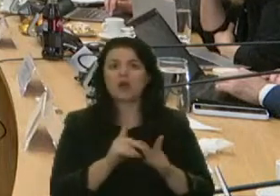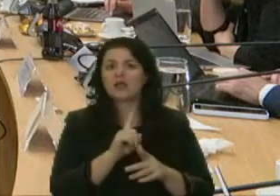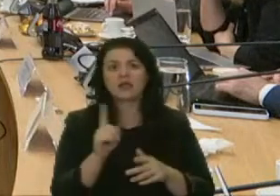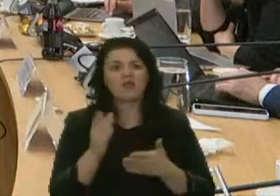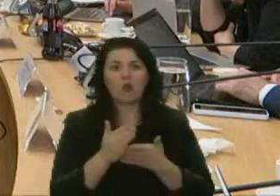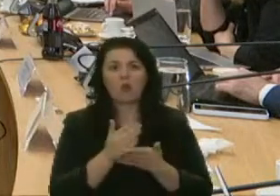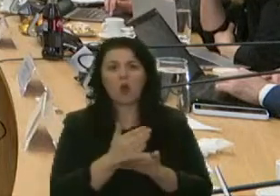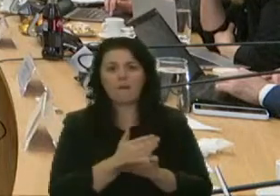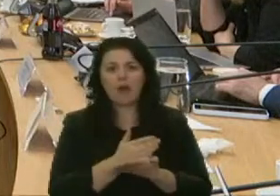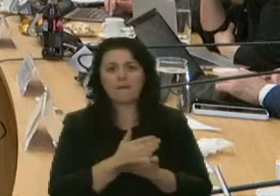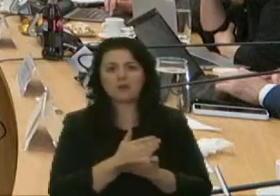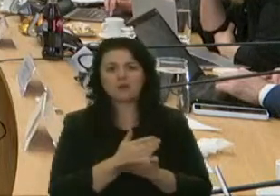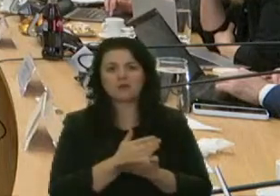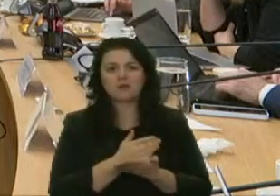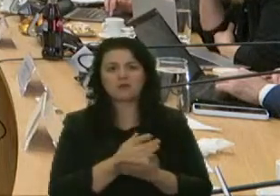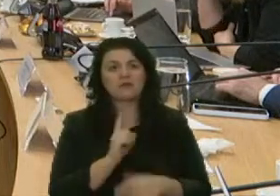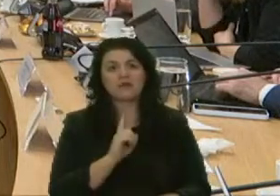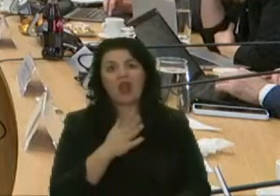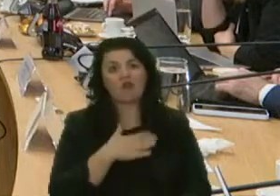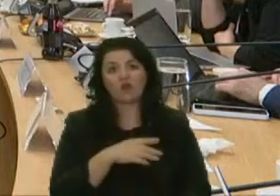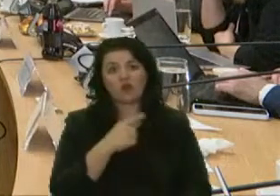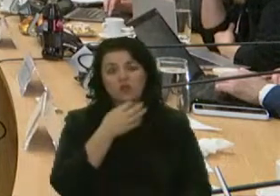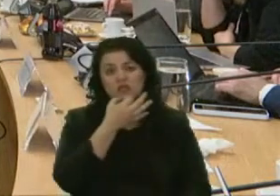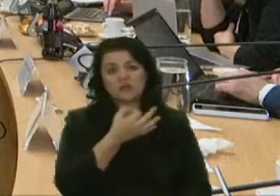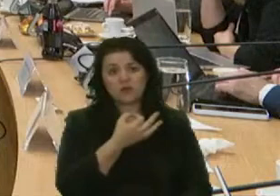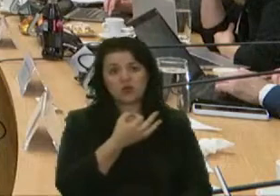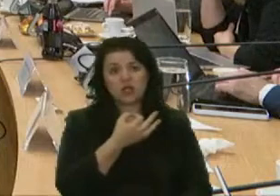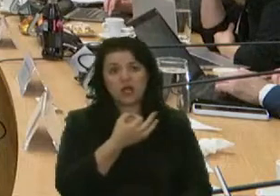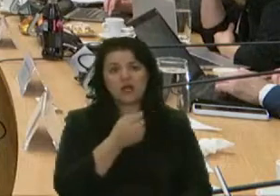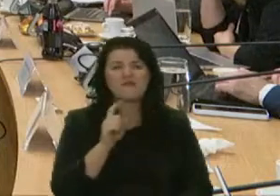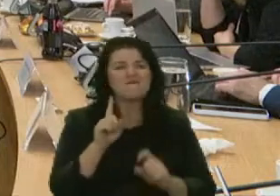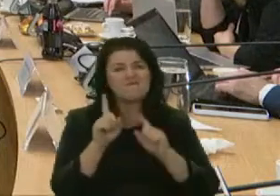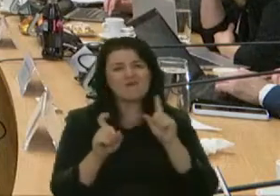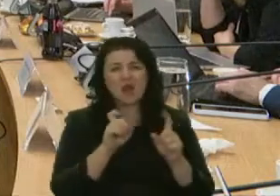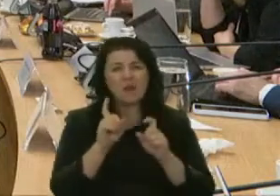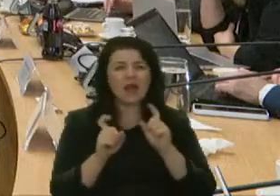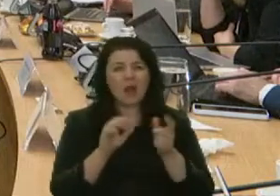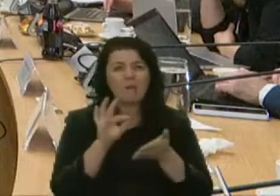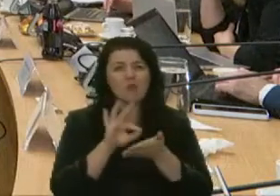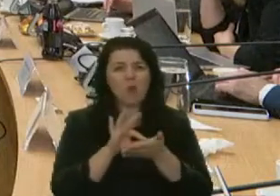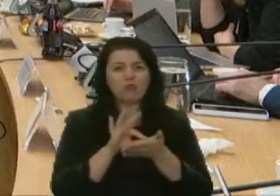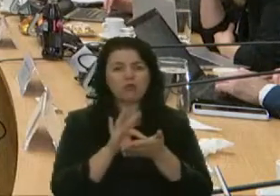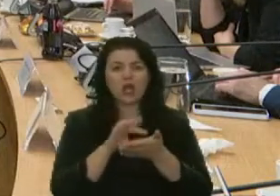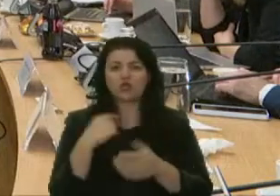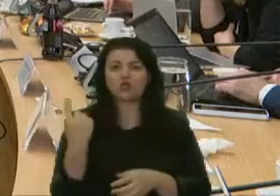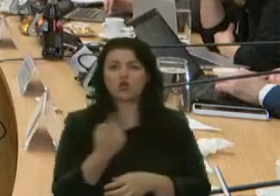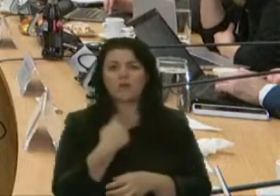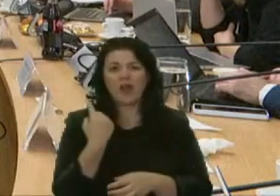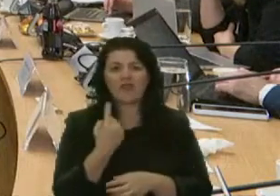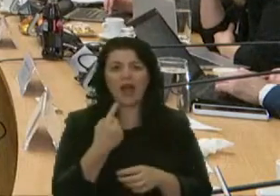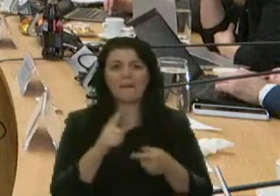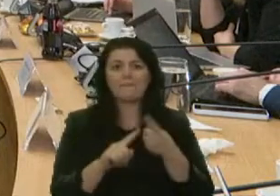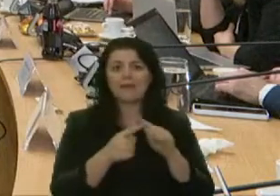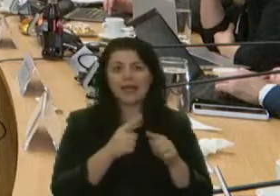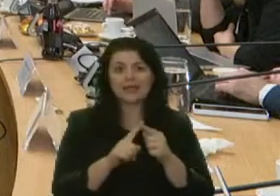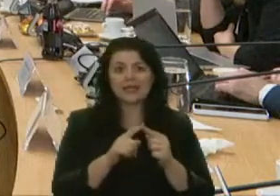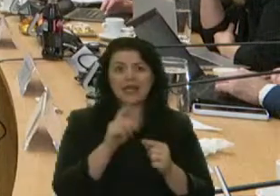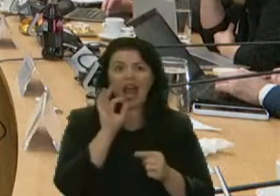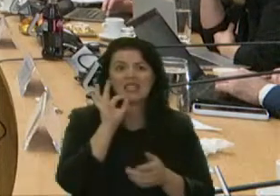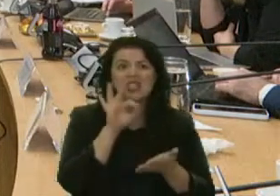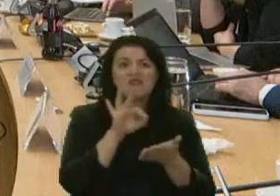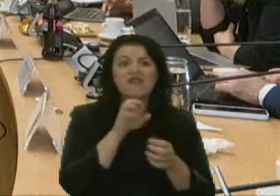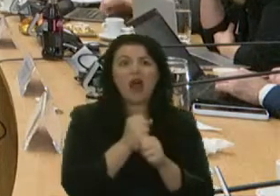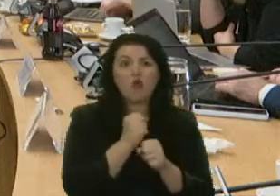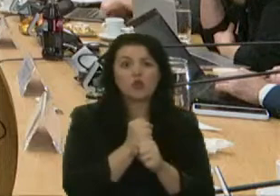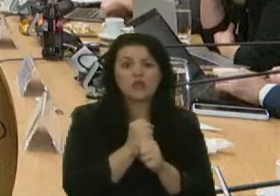niciun fel de problemă tot n am vrut să intervin și să pun așa un semn de întrebare la propunerile pe care dumneavoastră ca și partid le ați făcut de